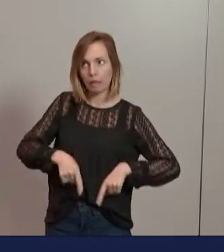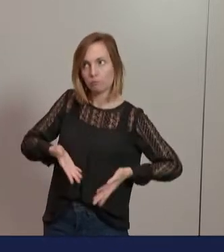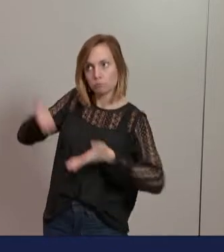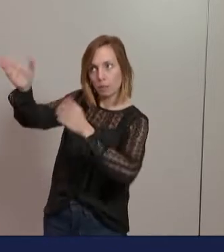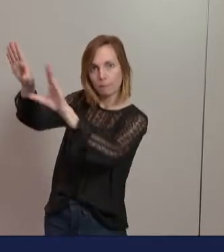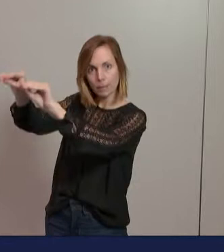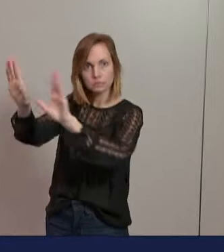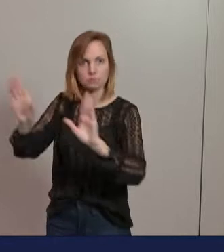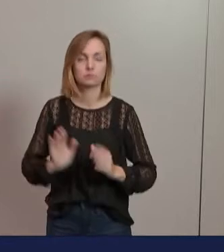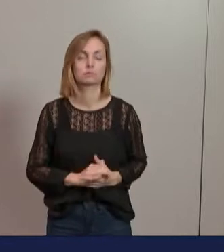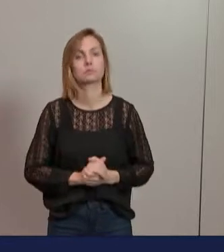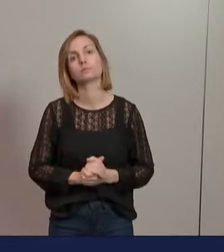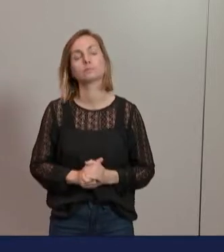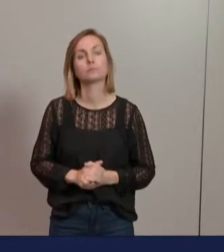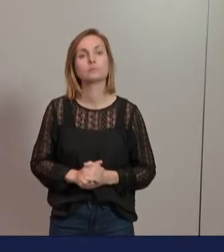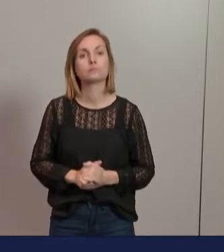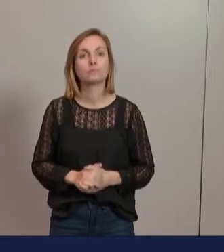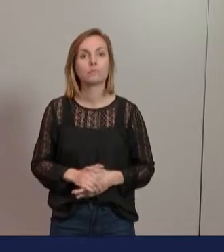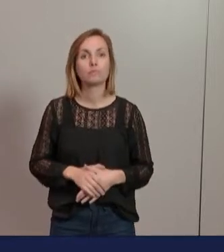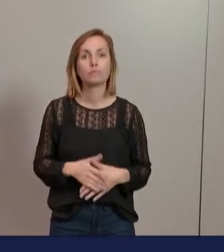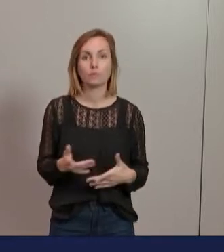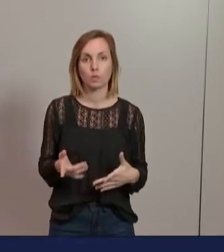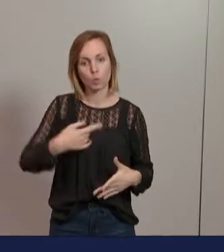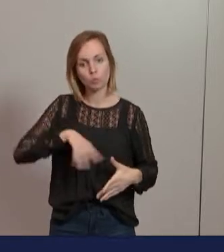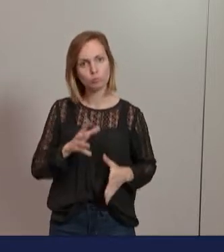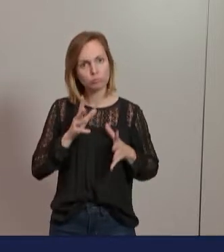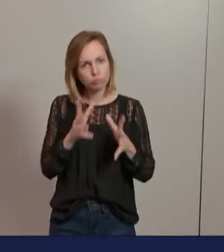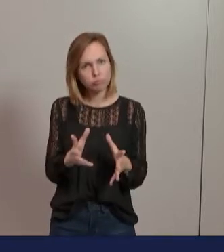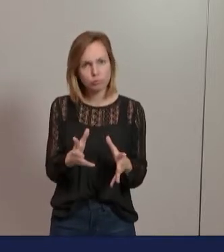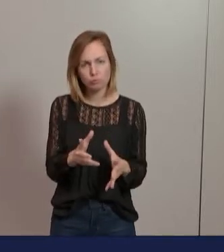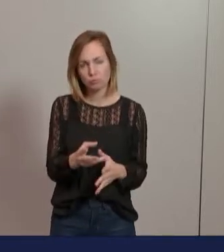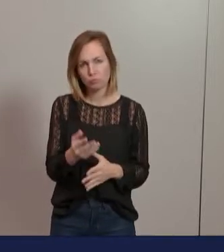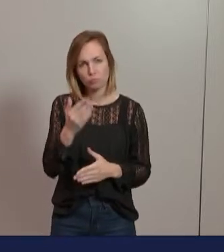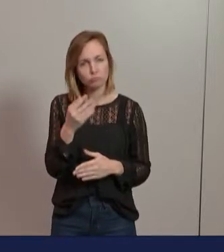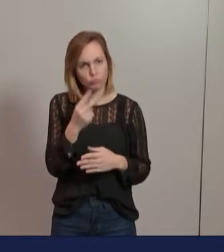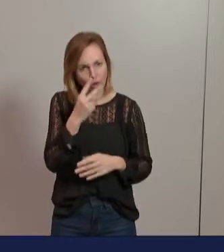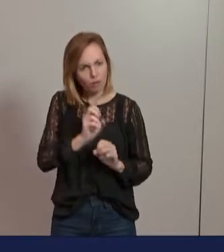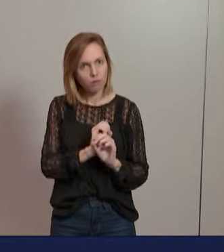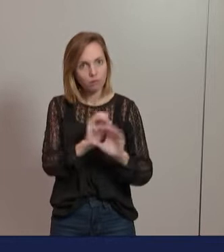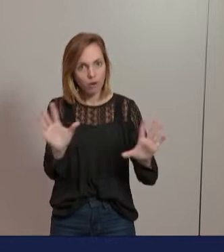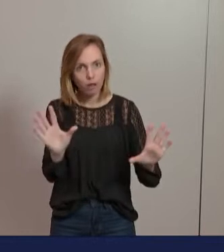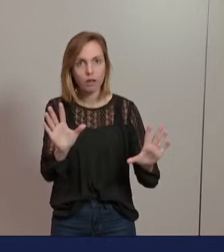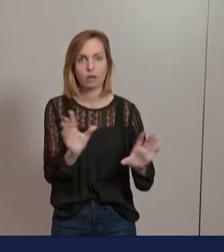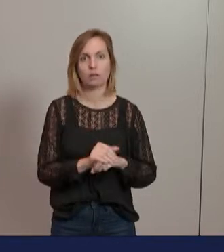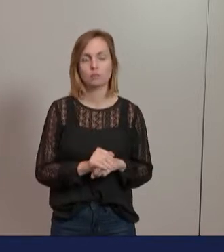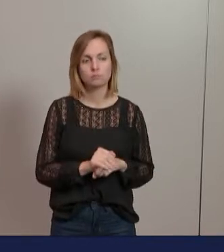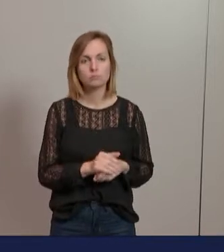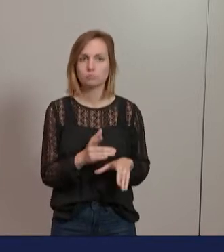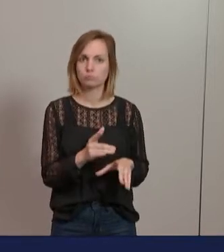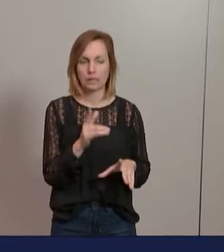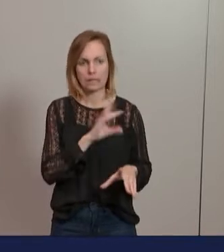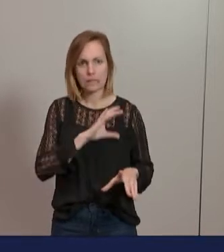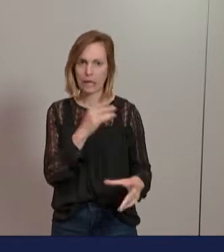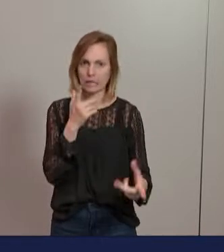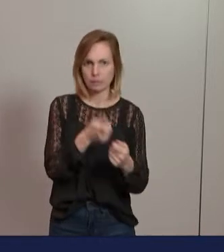compétences régaliennes. Avec détermination et donc clairvoyance, sans céder aux réponses faciles, nous poursuivrons nos efforts pour